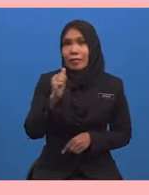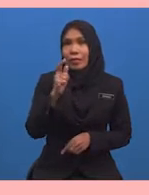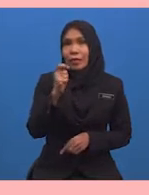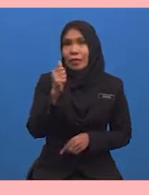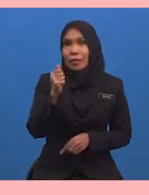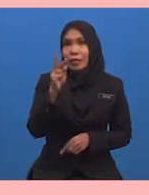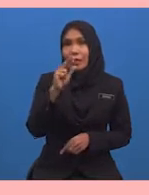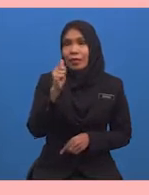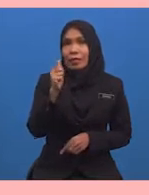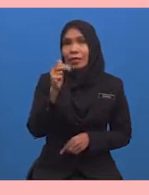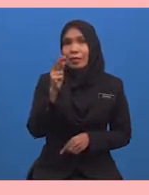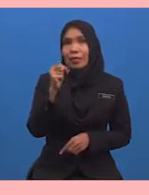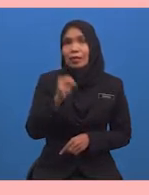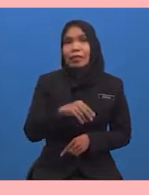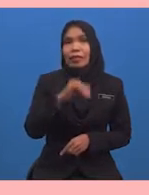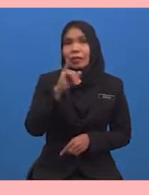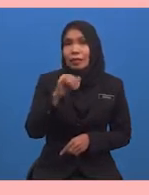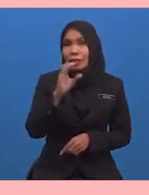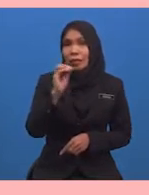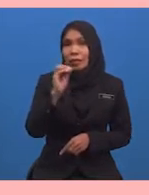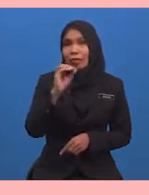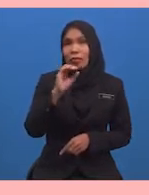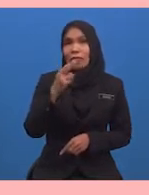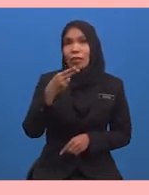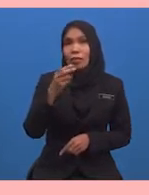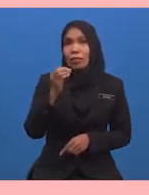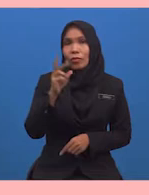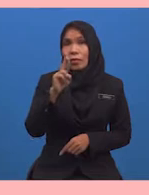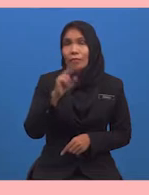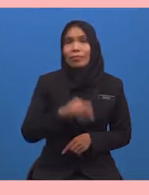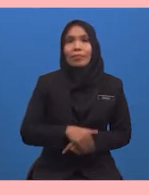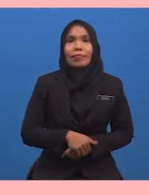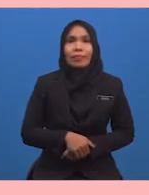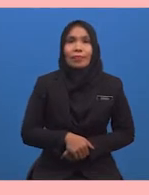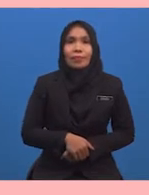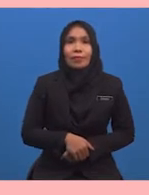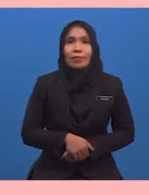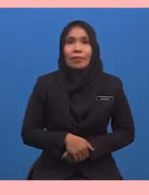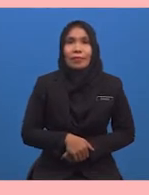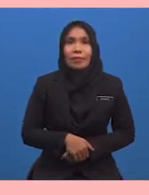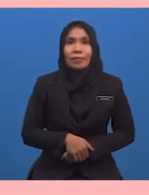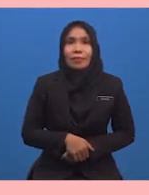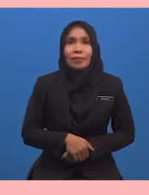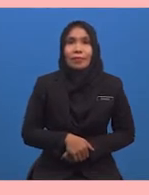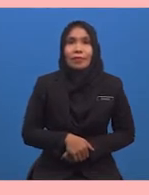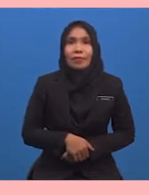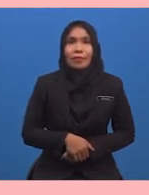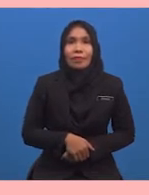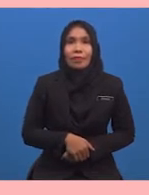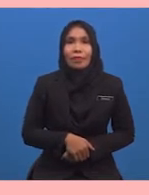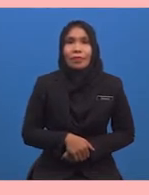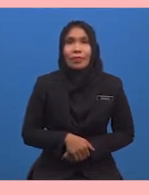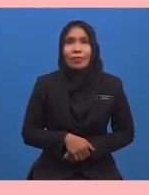Johor. Mari kita lihat pula soalan ketiga, iaitu antara yang berikut,